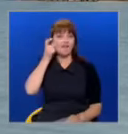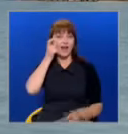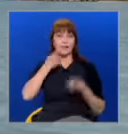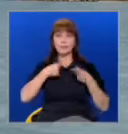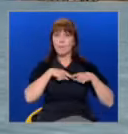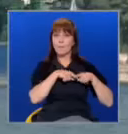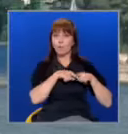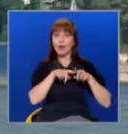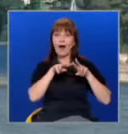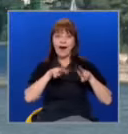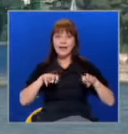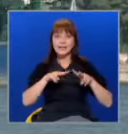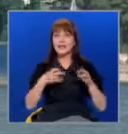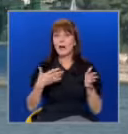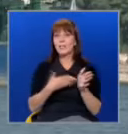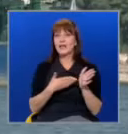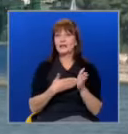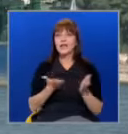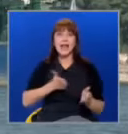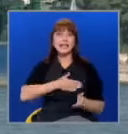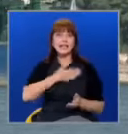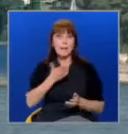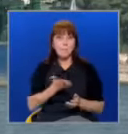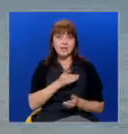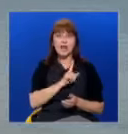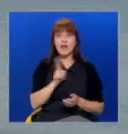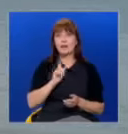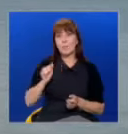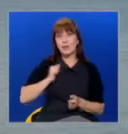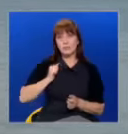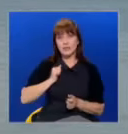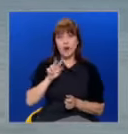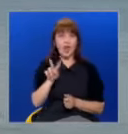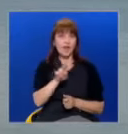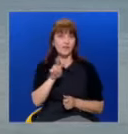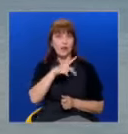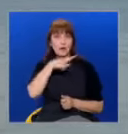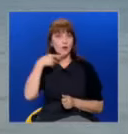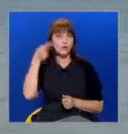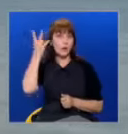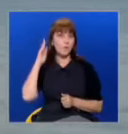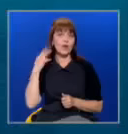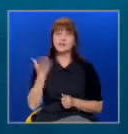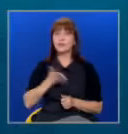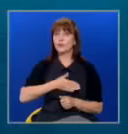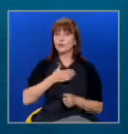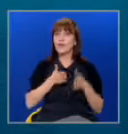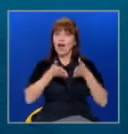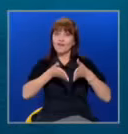Варненската прокуратура разследва причиняване на смърт по непредпазливост на двамата руски моряци, които загинаха на кораб край